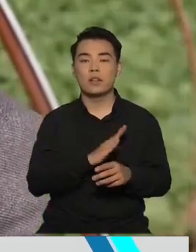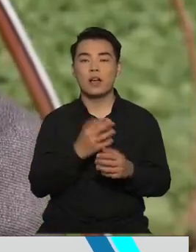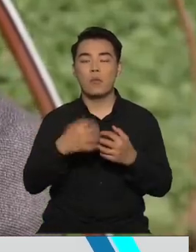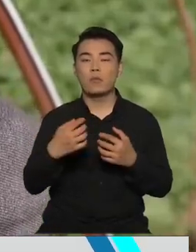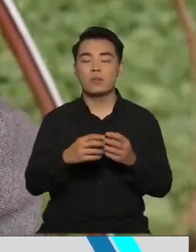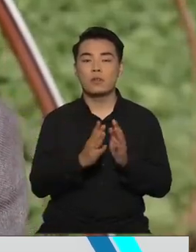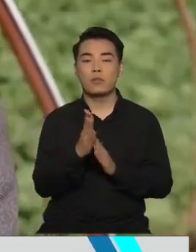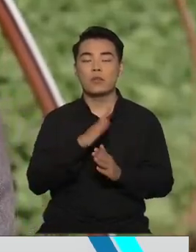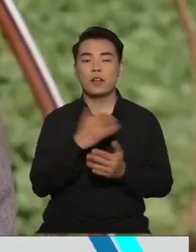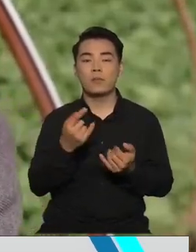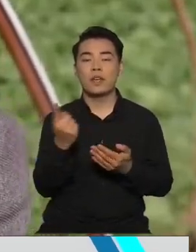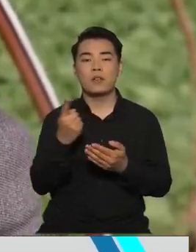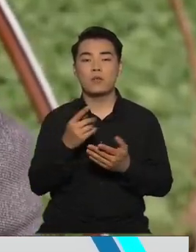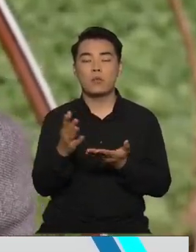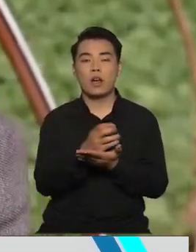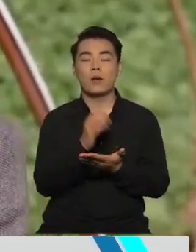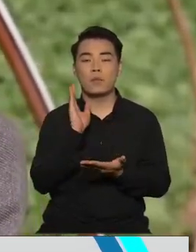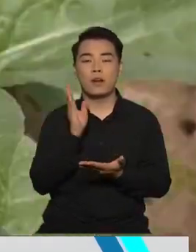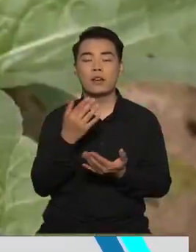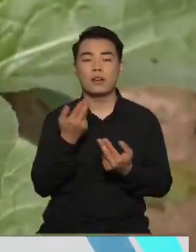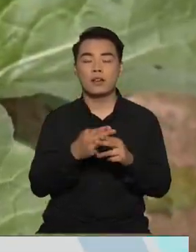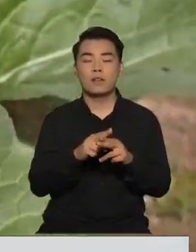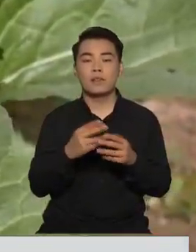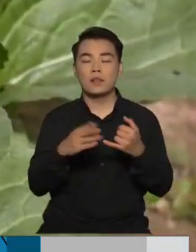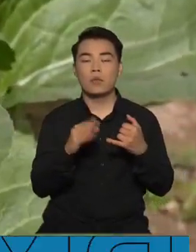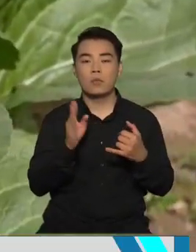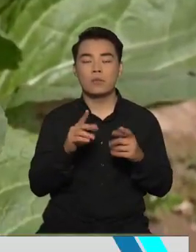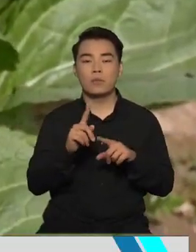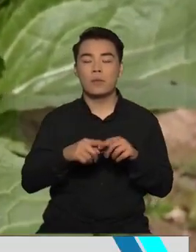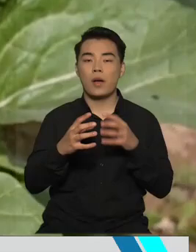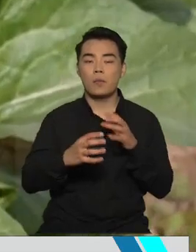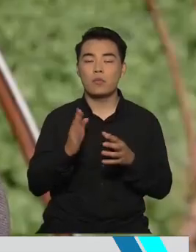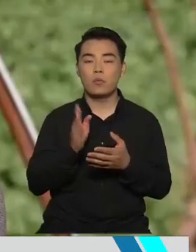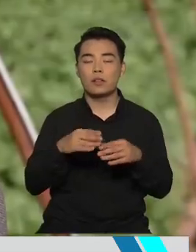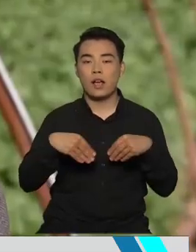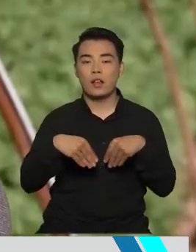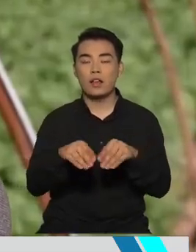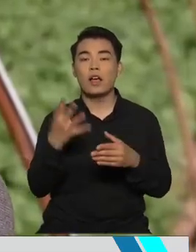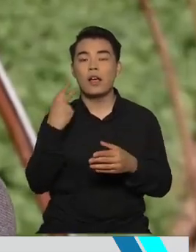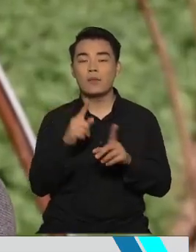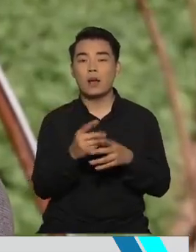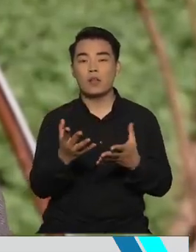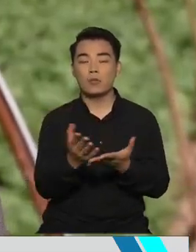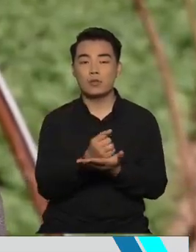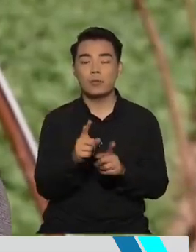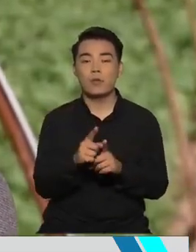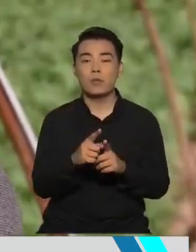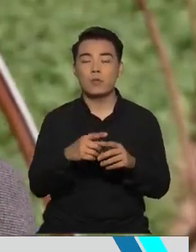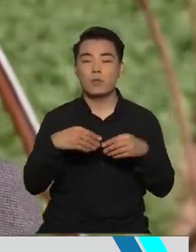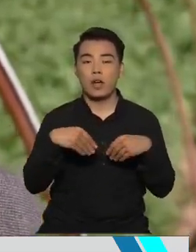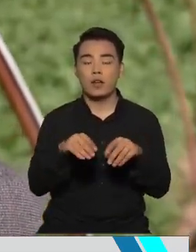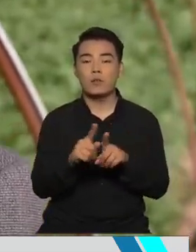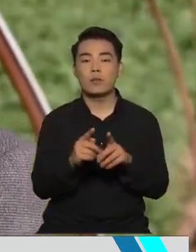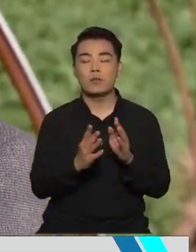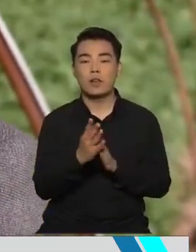уже собираем первый урожай. Теперь на этой же земле будем сажать помидоры. А после того, как получим урожай, высадим